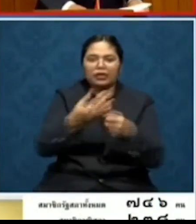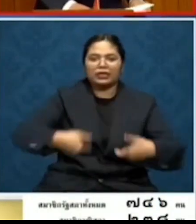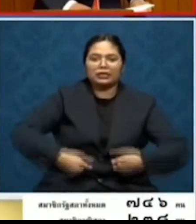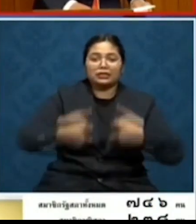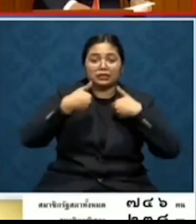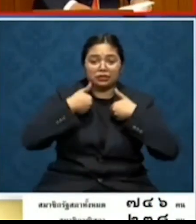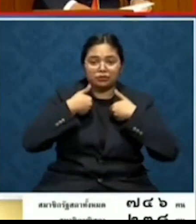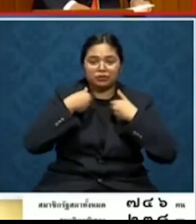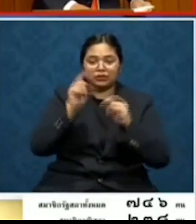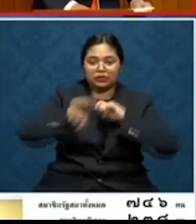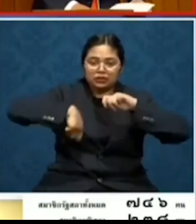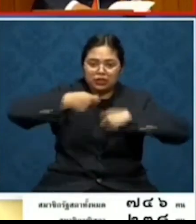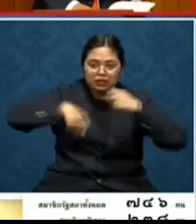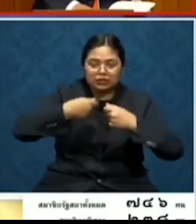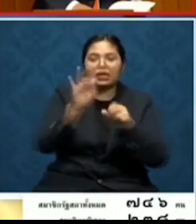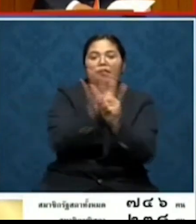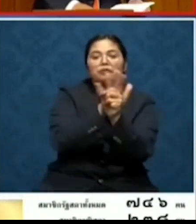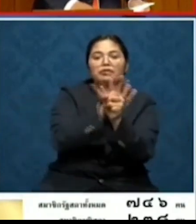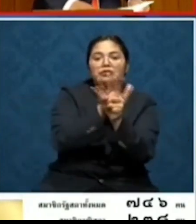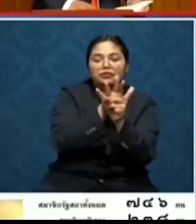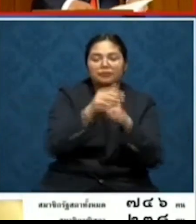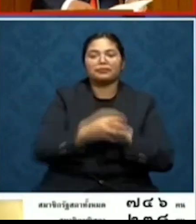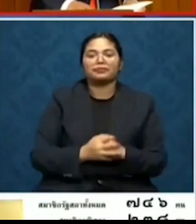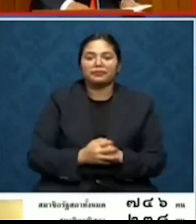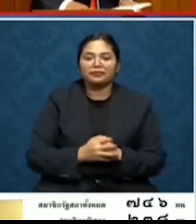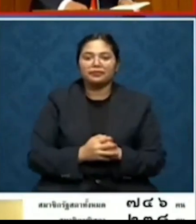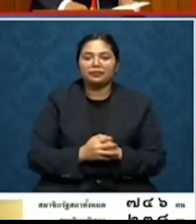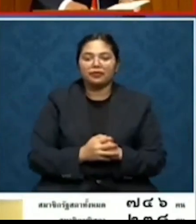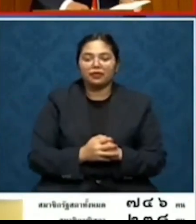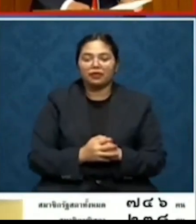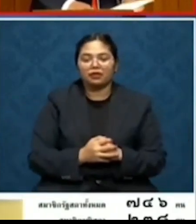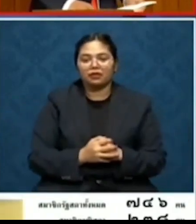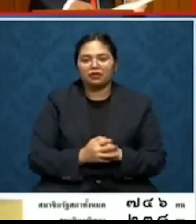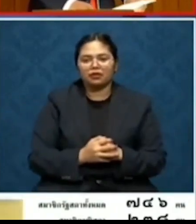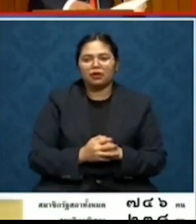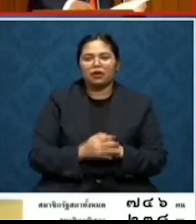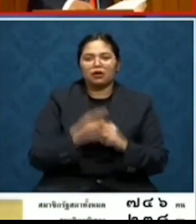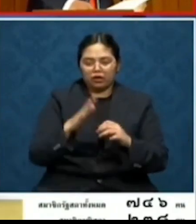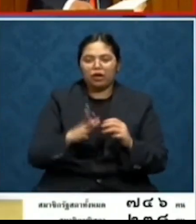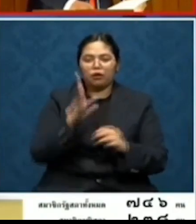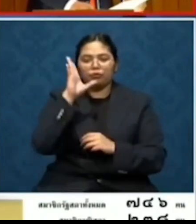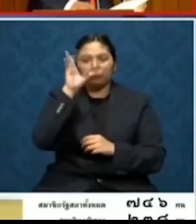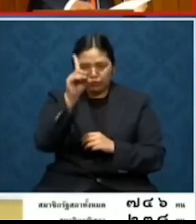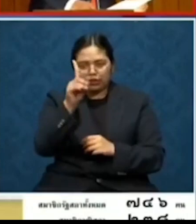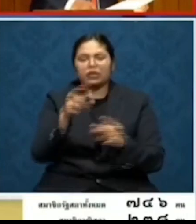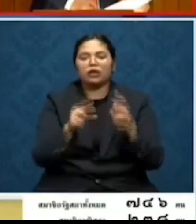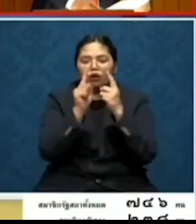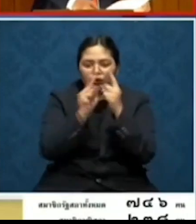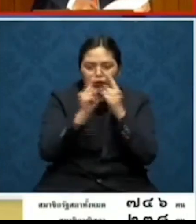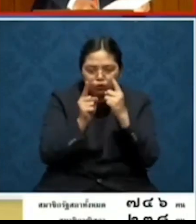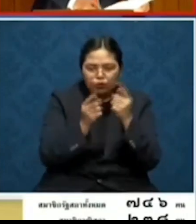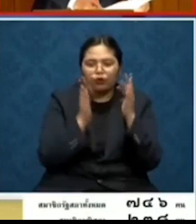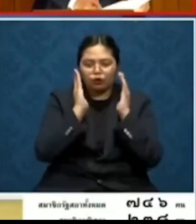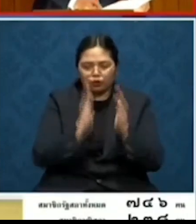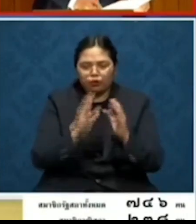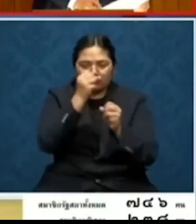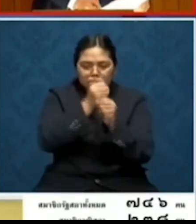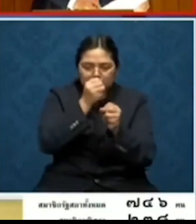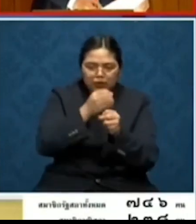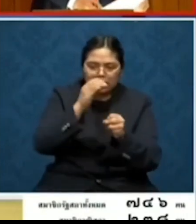ใช้จàngประจำวนเรื่องนี้เราจะได้มีการเจอะจากกทสาม nhất ฝ่ายaisonหว่แ่งงานผหวจ้างแล guerra Thai